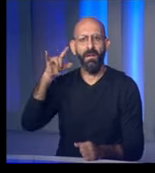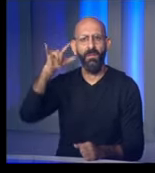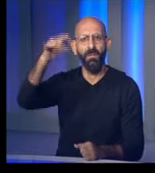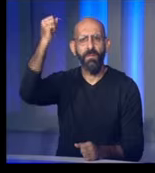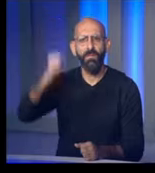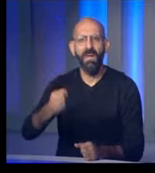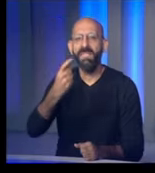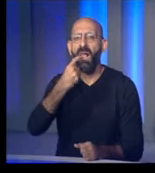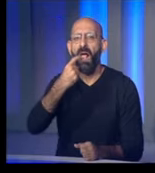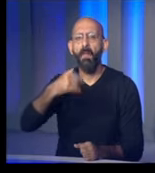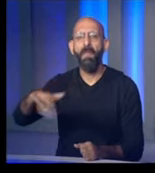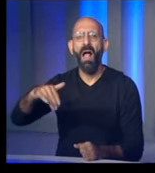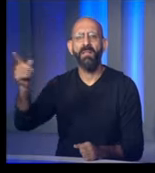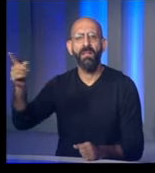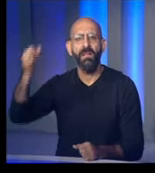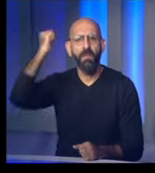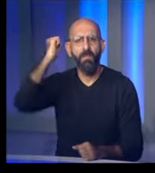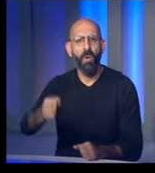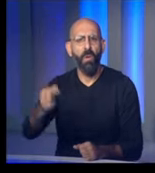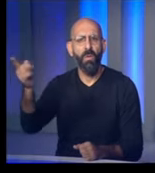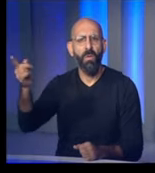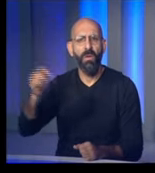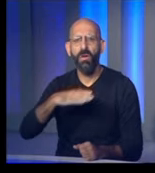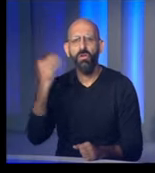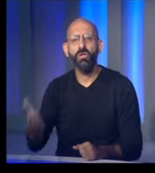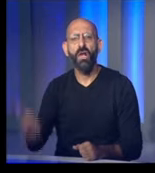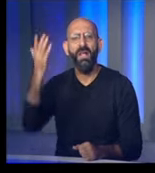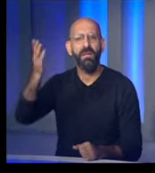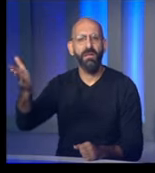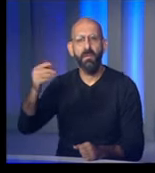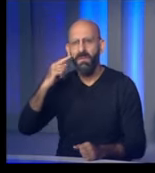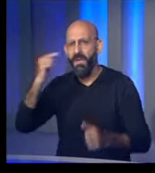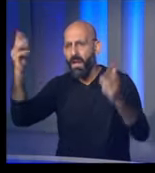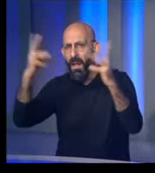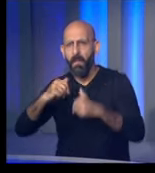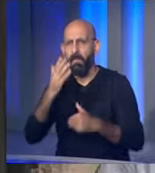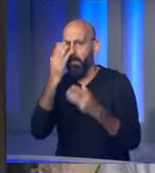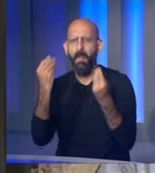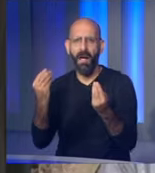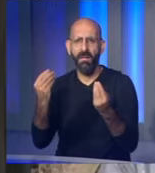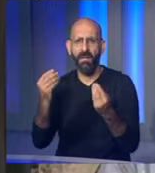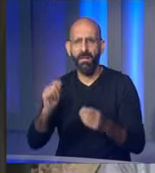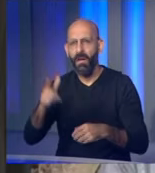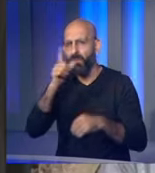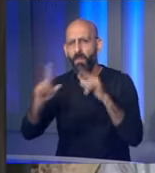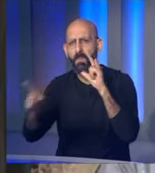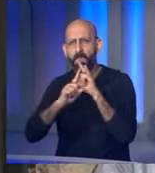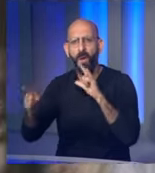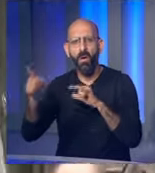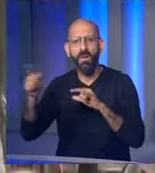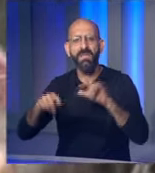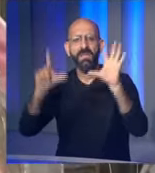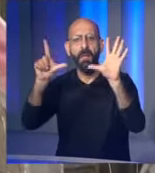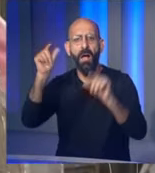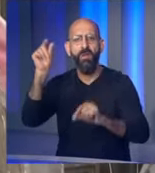مساء امس ايضا على منطقه زقاق البلاط واستهدف مكتب المختار حسن شومان ما ادى الى استشهاده وفي